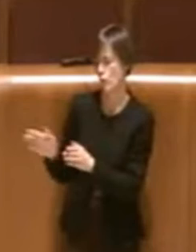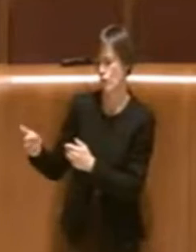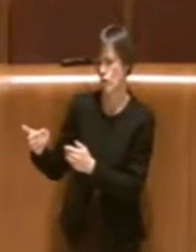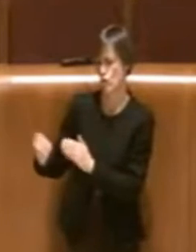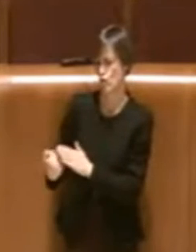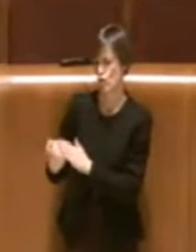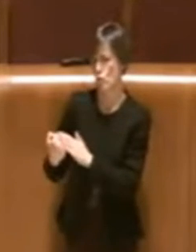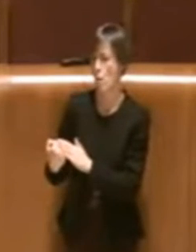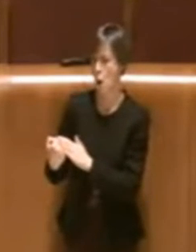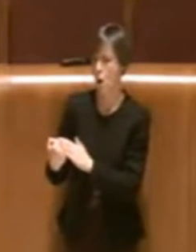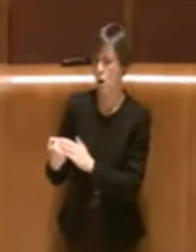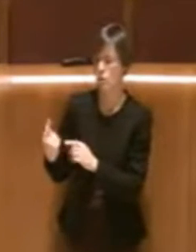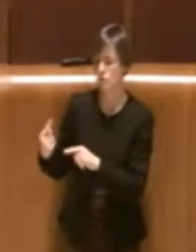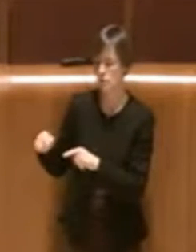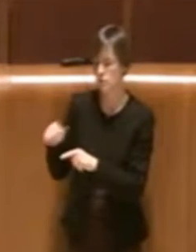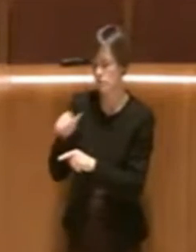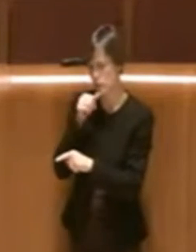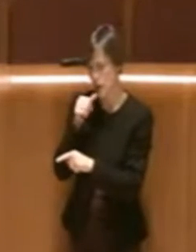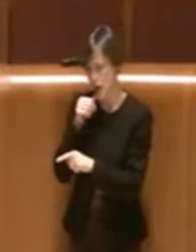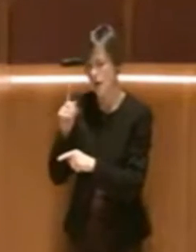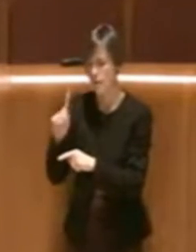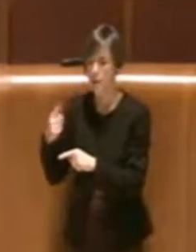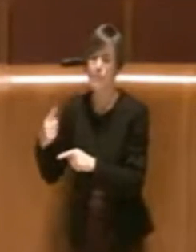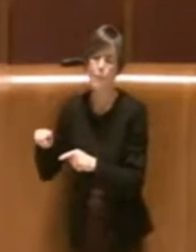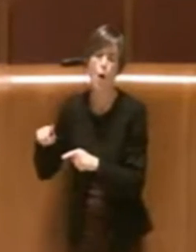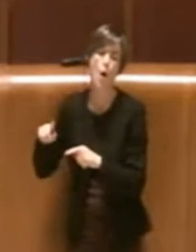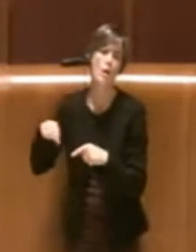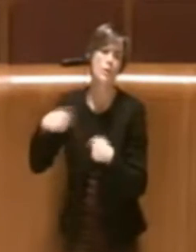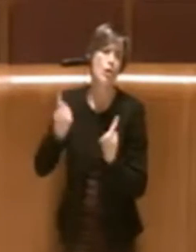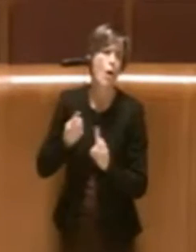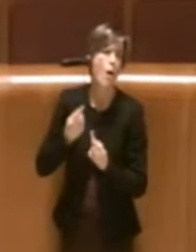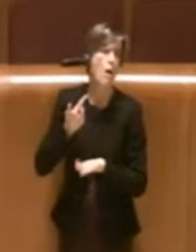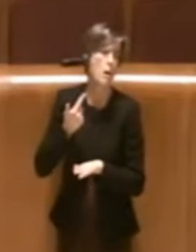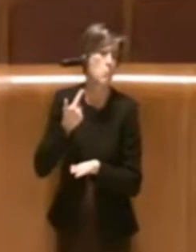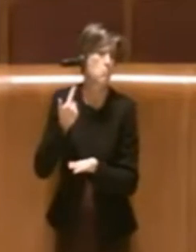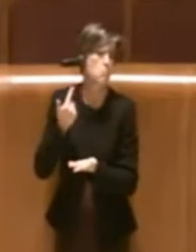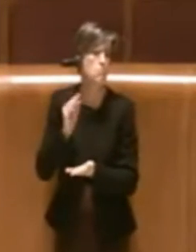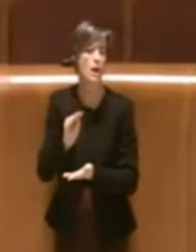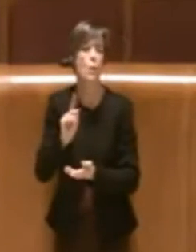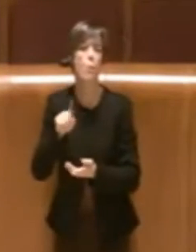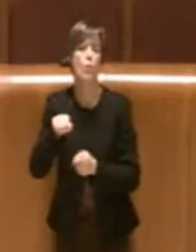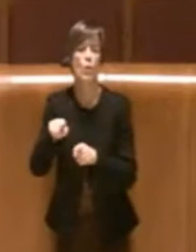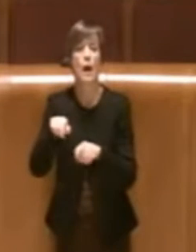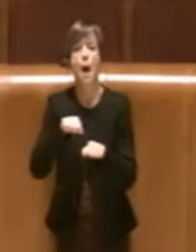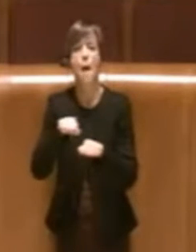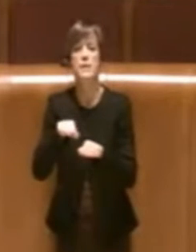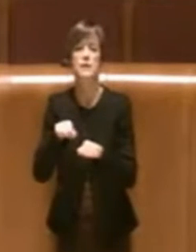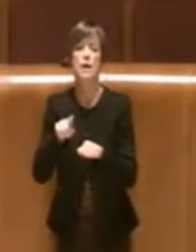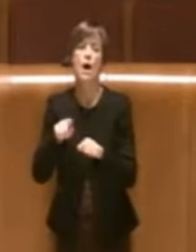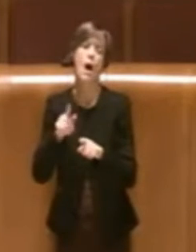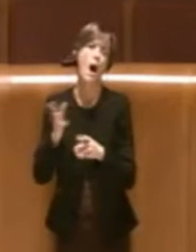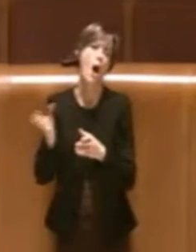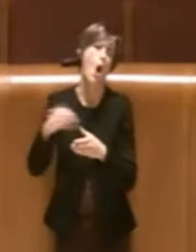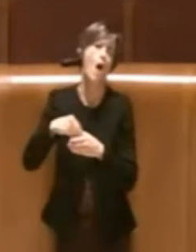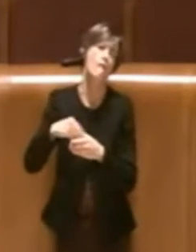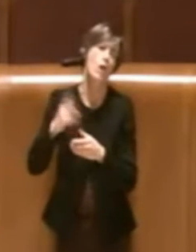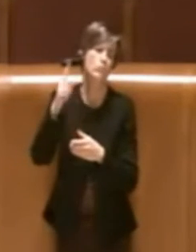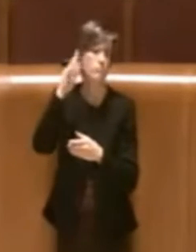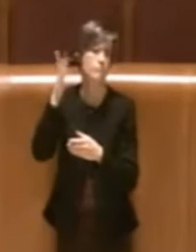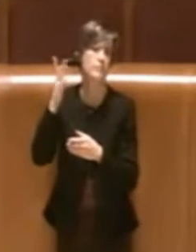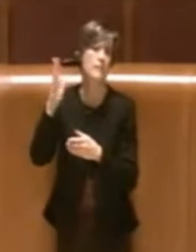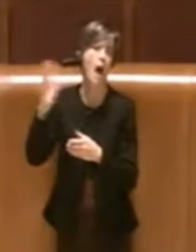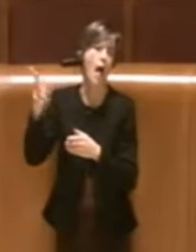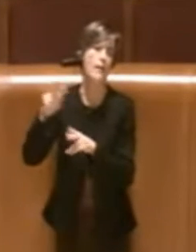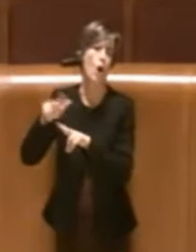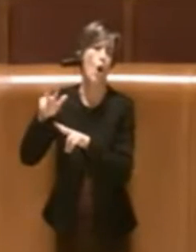E quindi abbiamo anche chiesto che l'amministrazione possa, come ha fatto finora, anche coinvolgere altri enti, tipo altri comuni, la